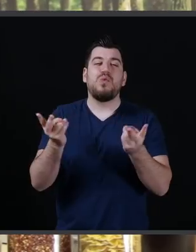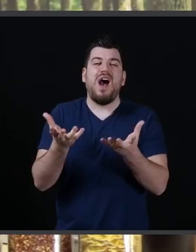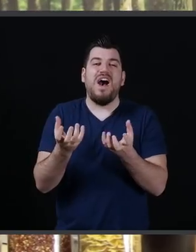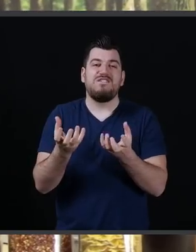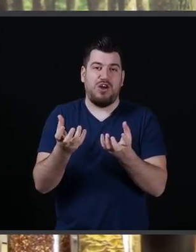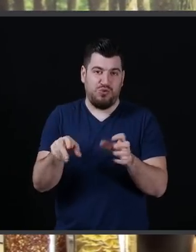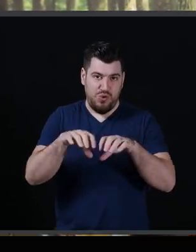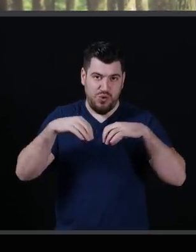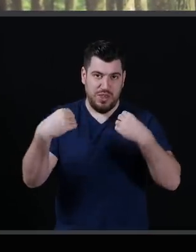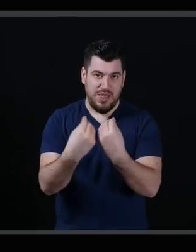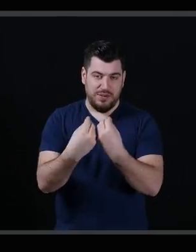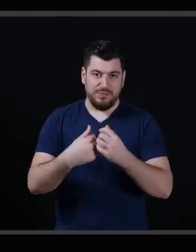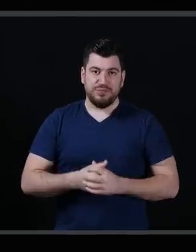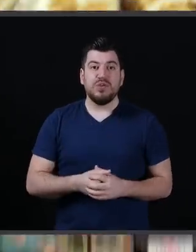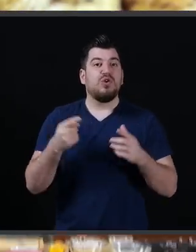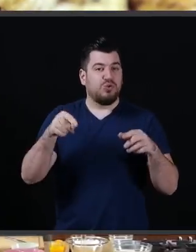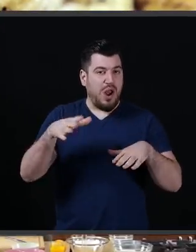Και πάμε να ξεκινήσουμε κατευθεία